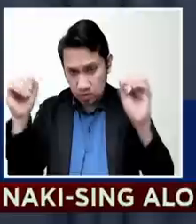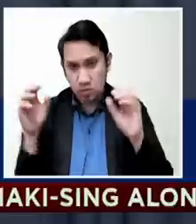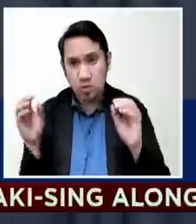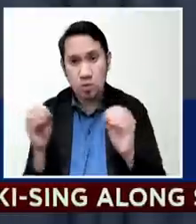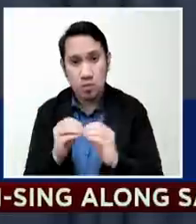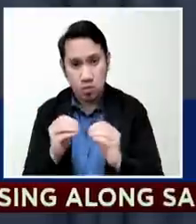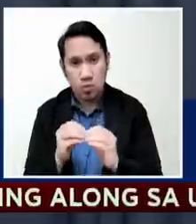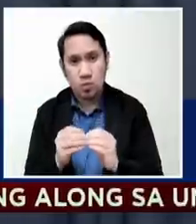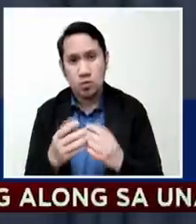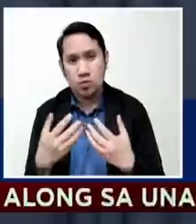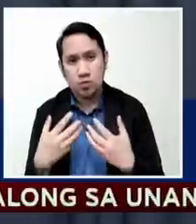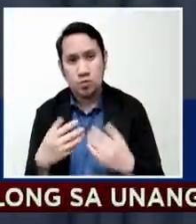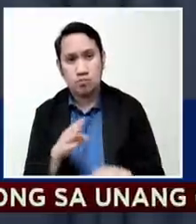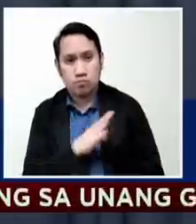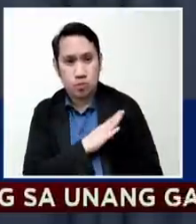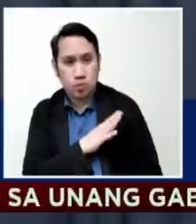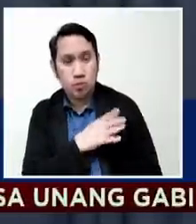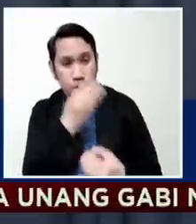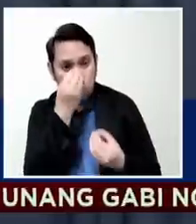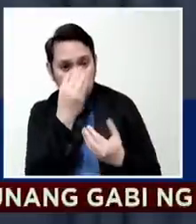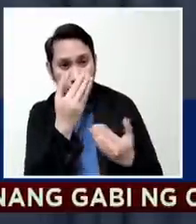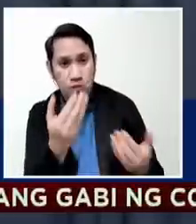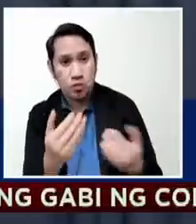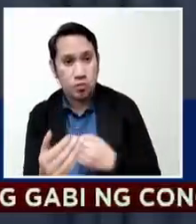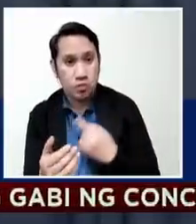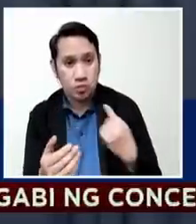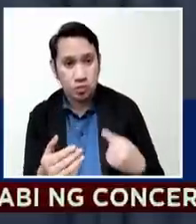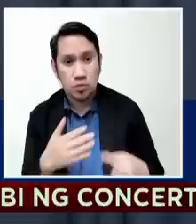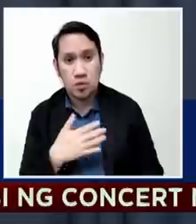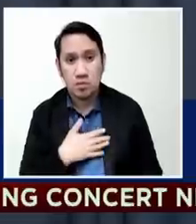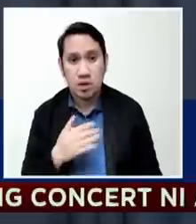tell the Chinese government na, look, my